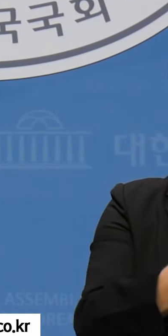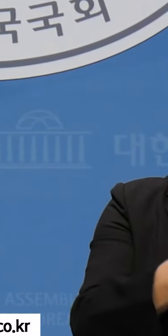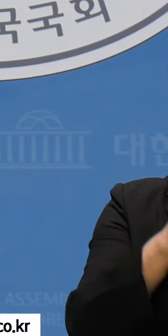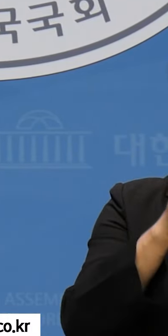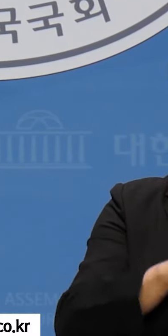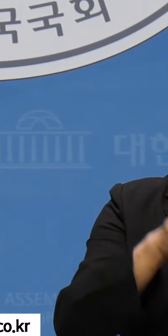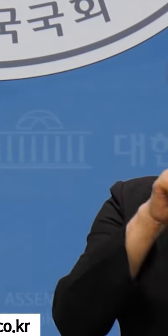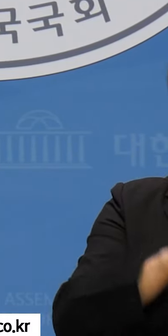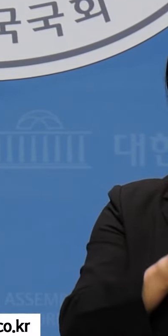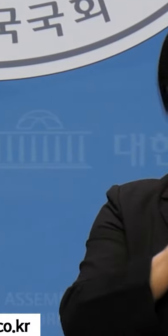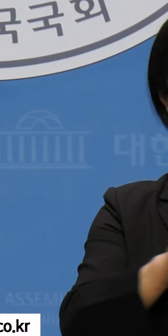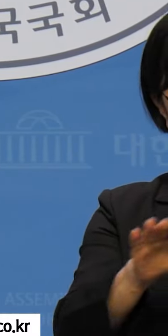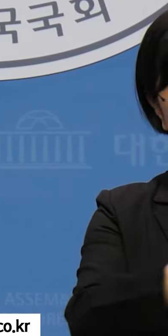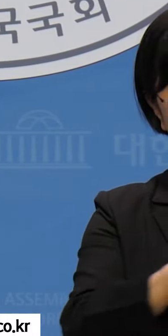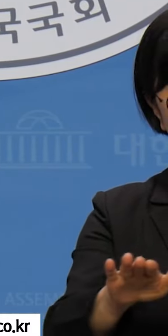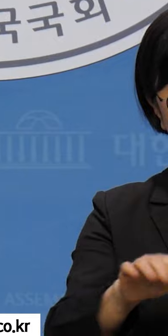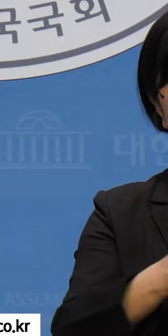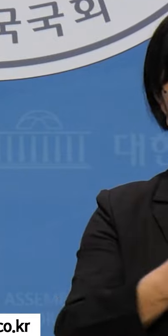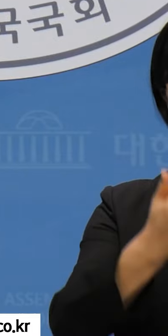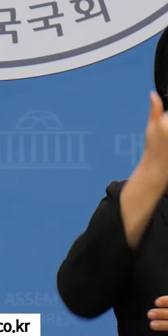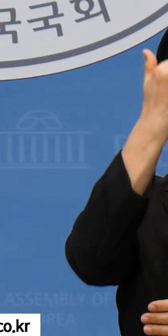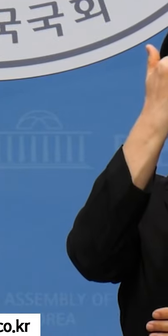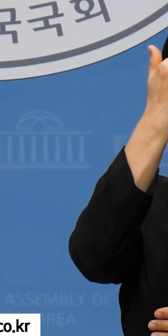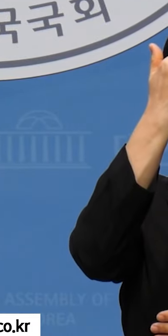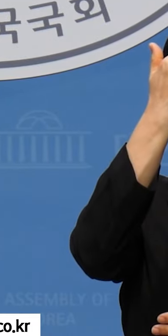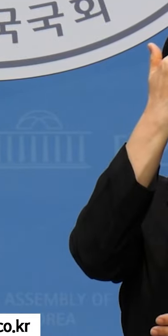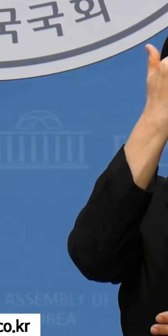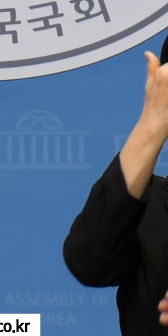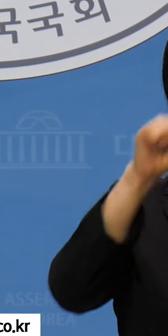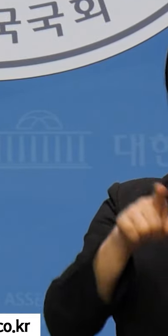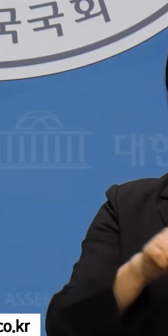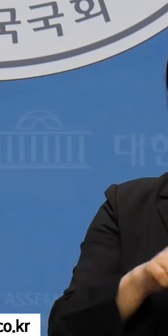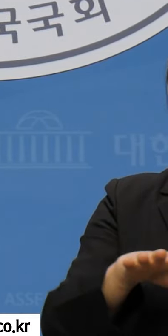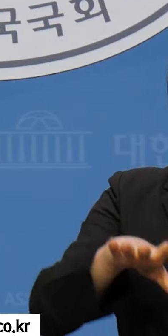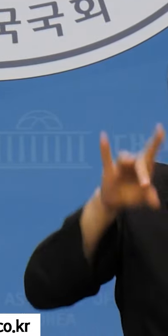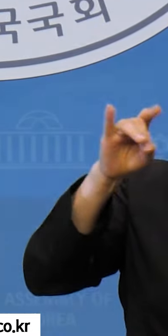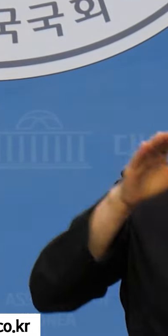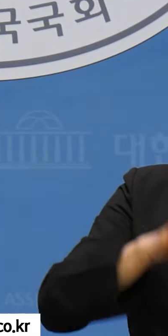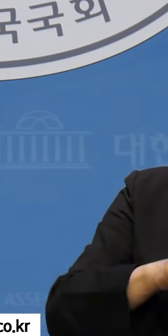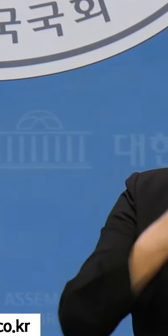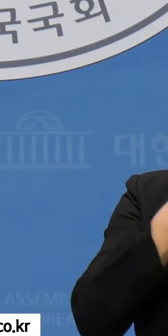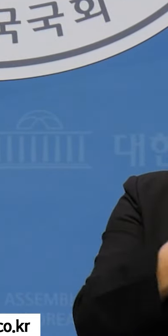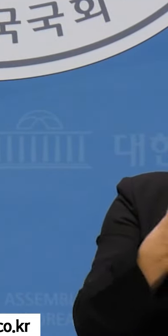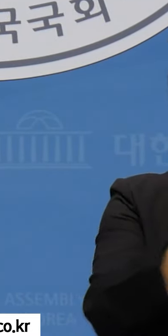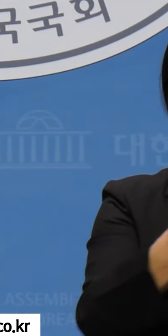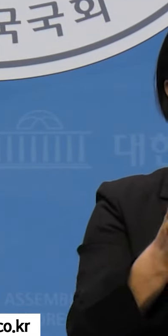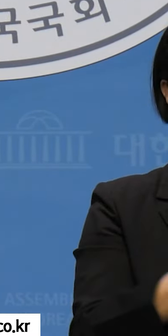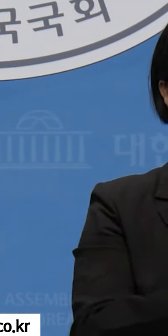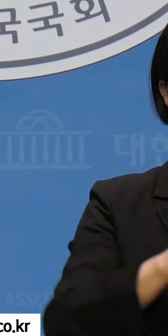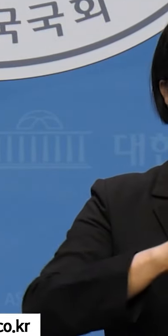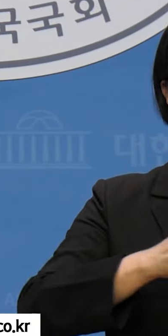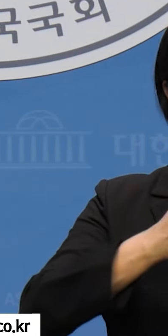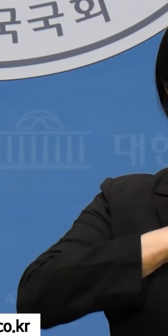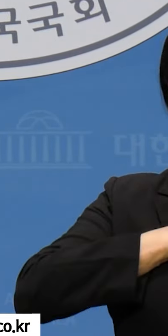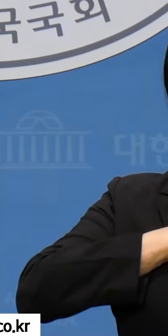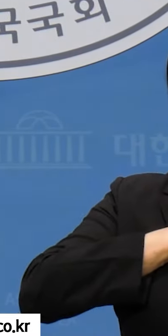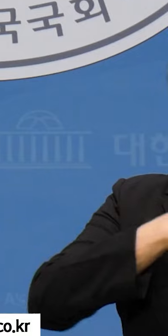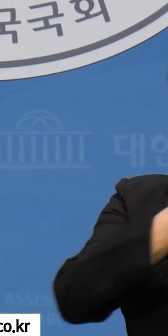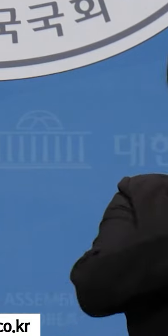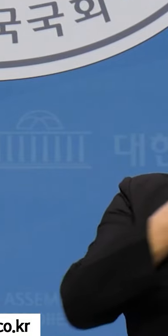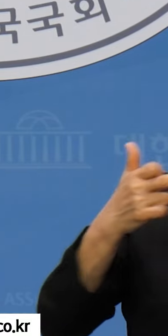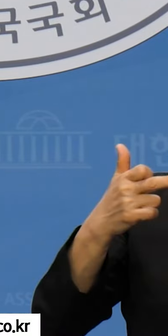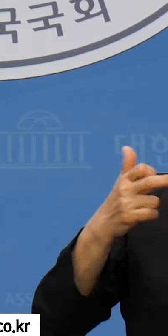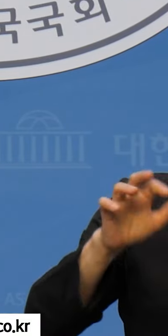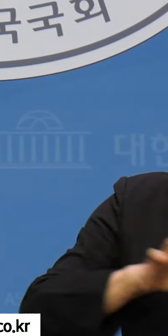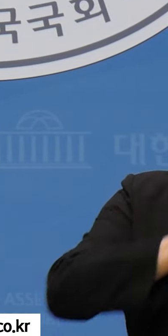대한 대응은 도덕적 우위를 지켜온 민주당의 정체성에